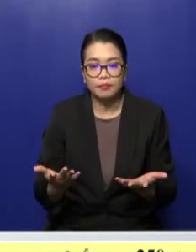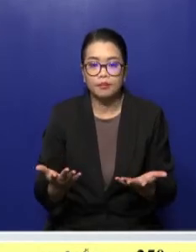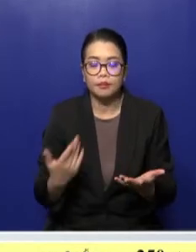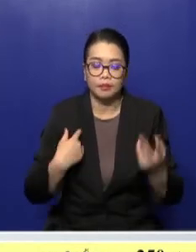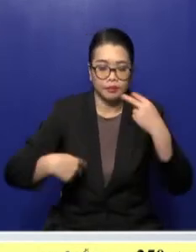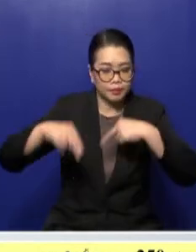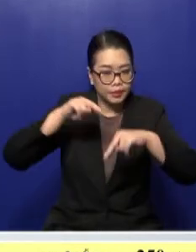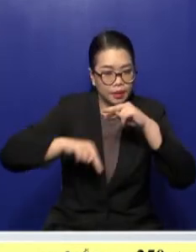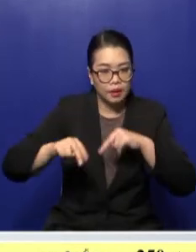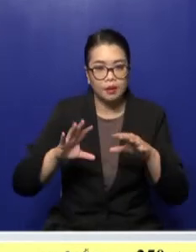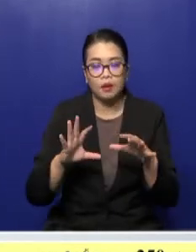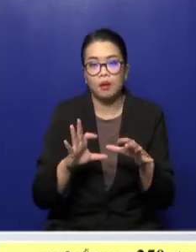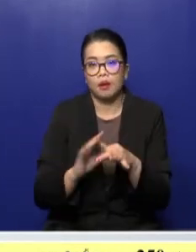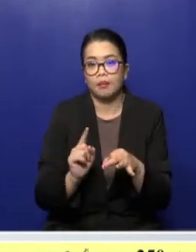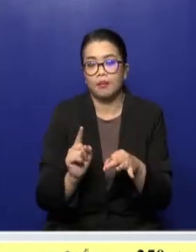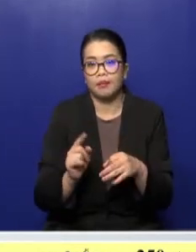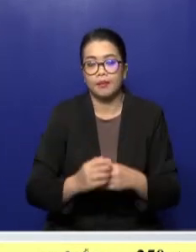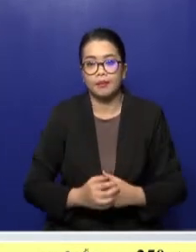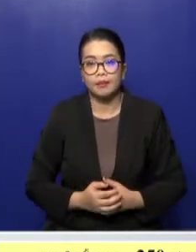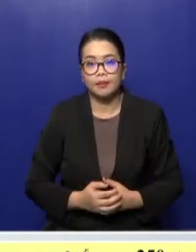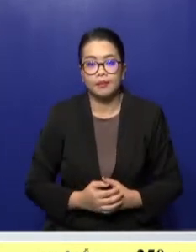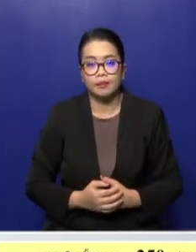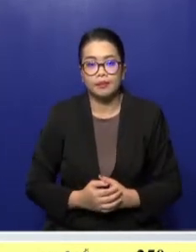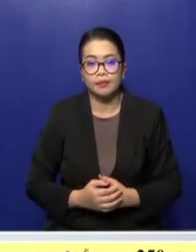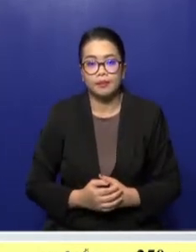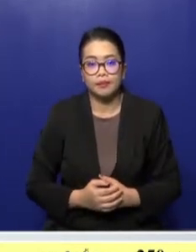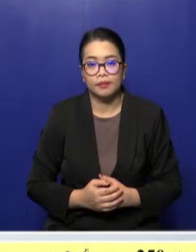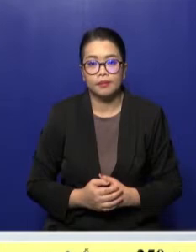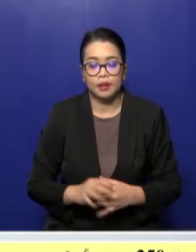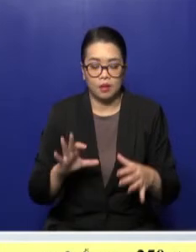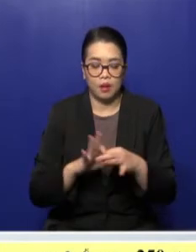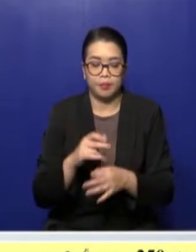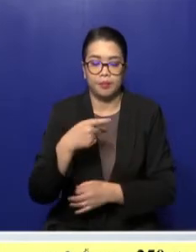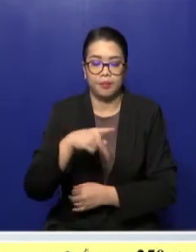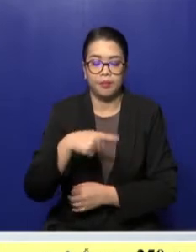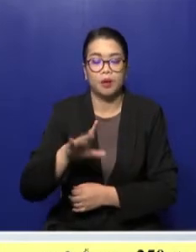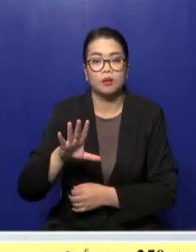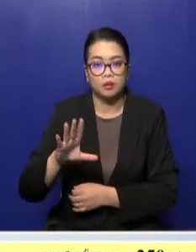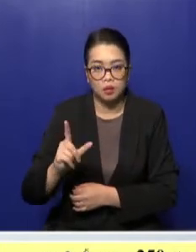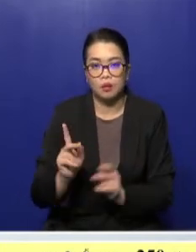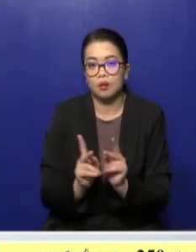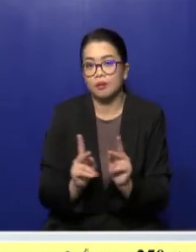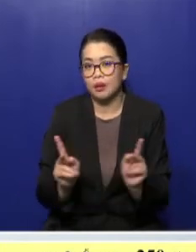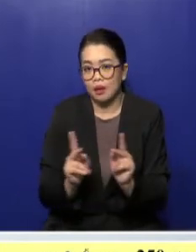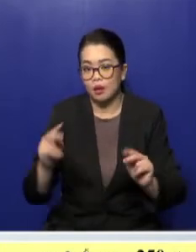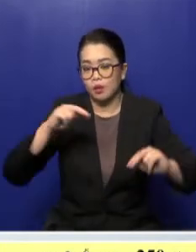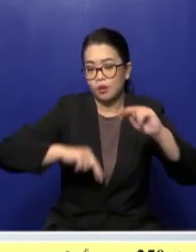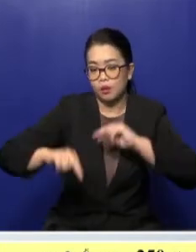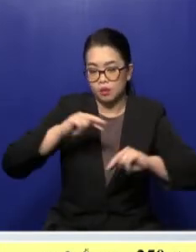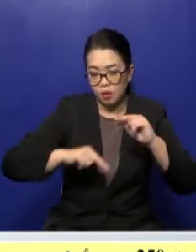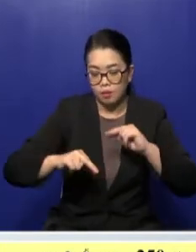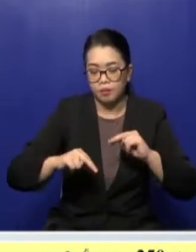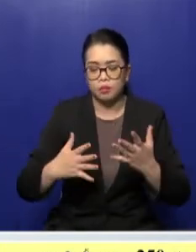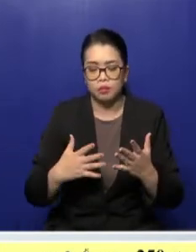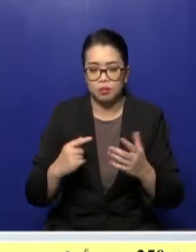ก็พี่ละเรื่องโน้ทป.ป.ช.กรรมการป.ป.ชแต่ก็มี